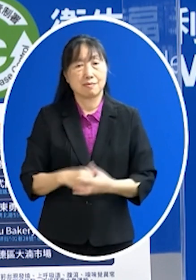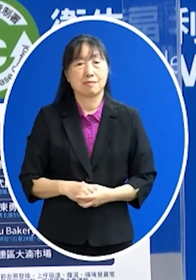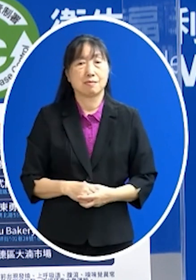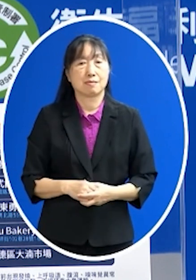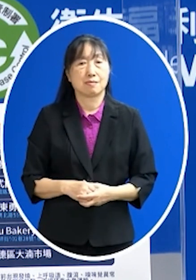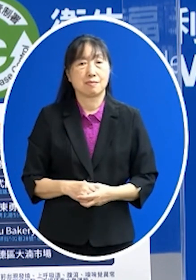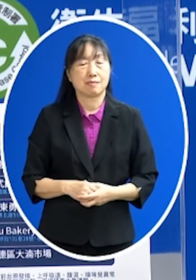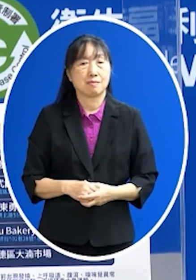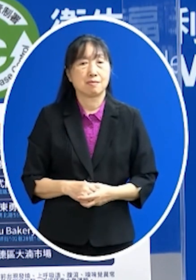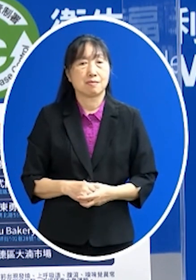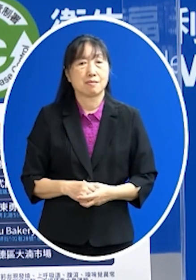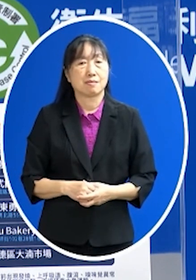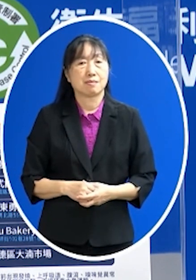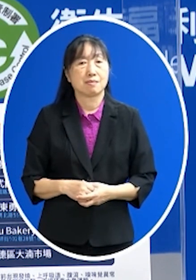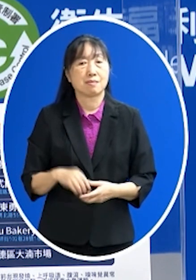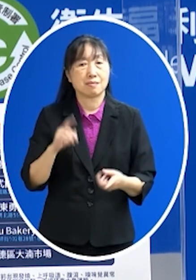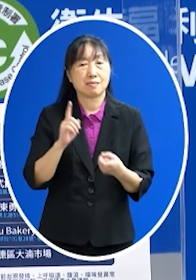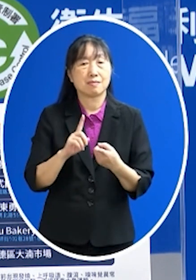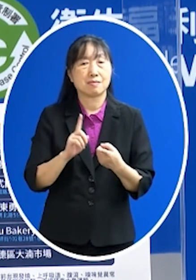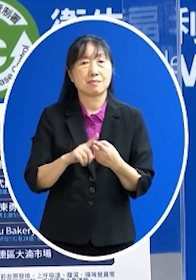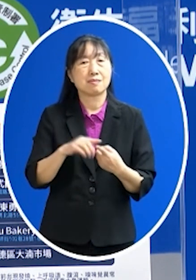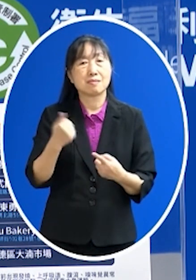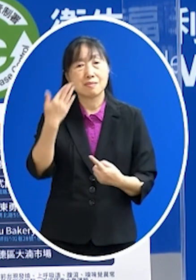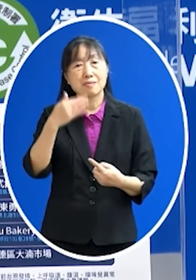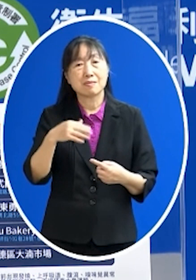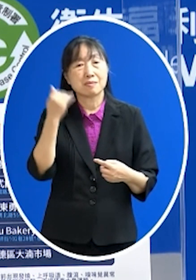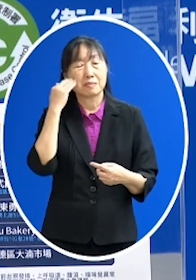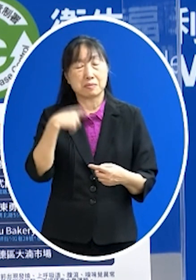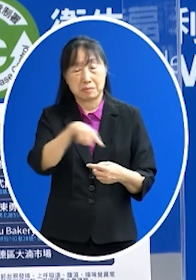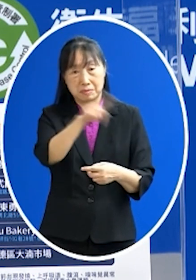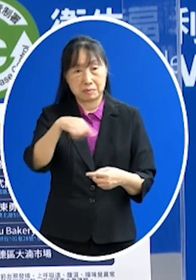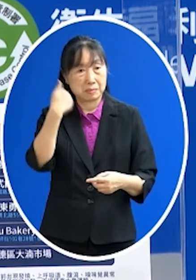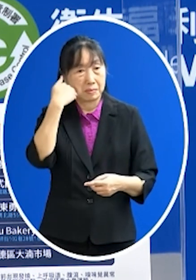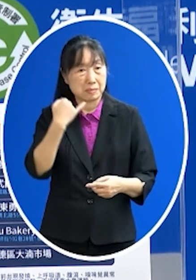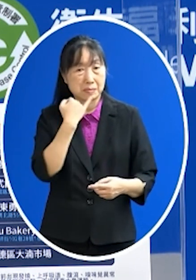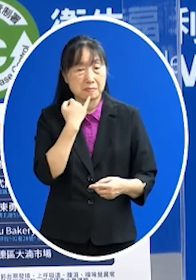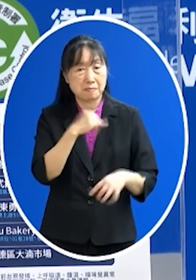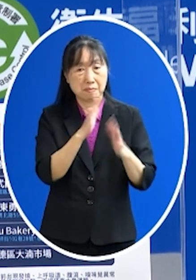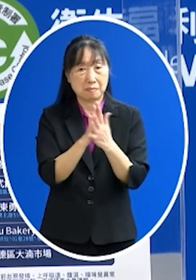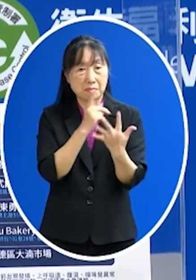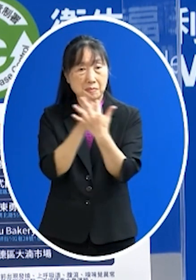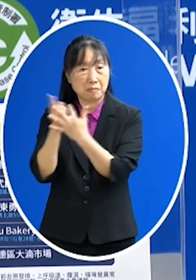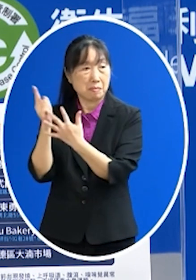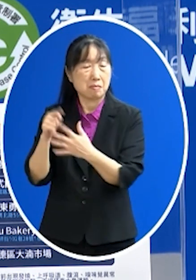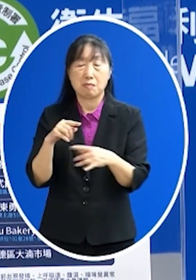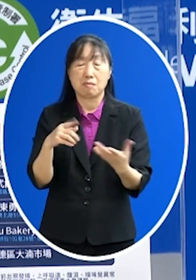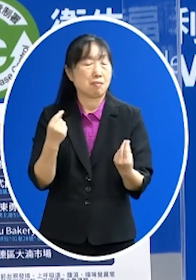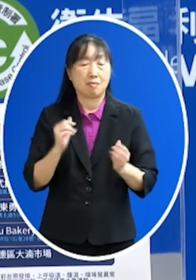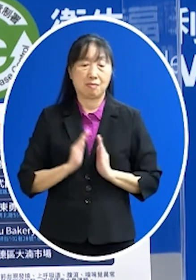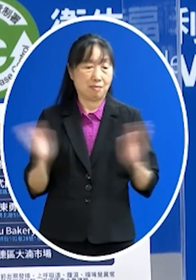查那雅言了哈，那有则改之嘛，好，那无则免之。我们总是保持一个开放的心